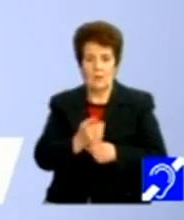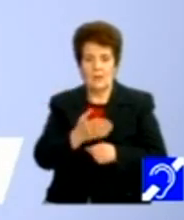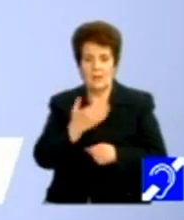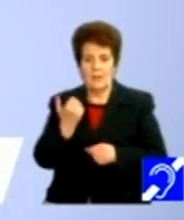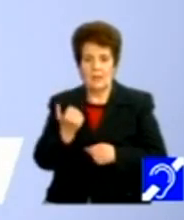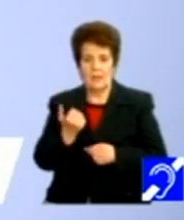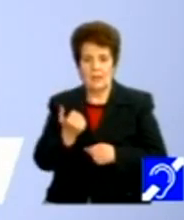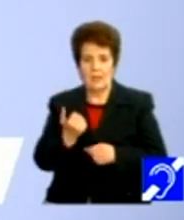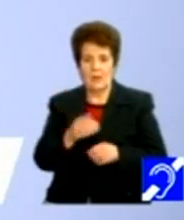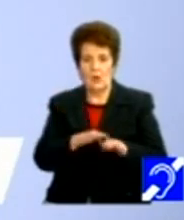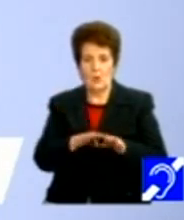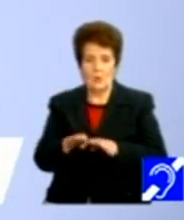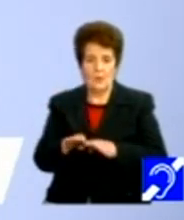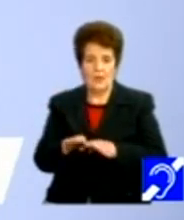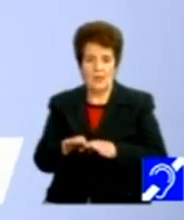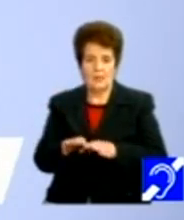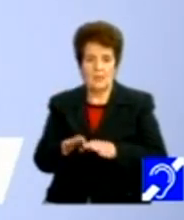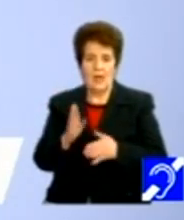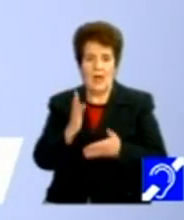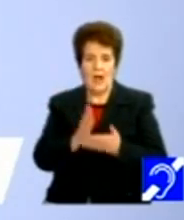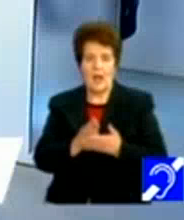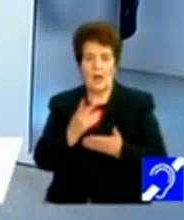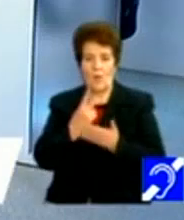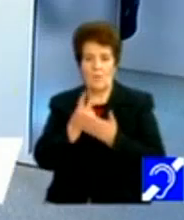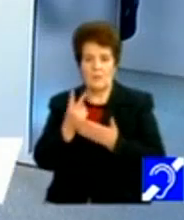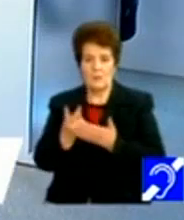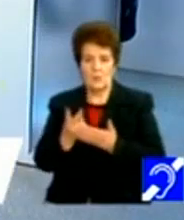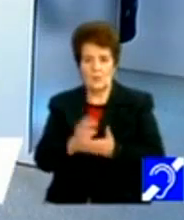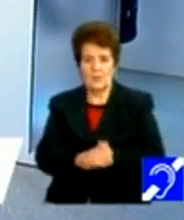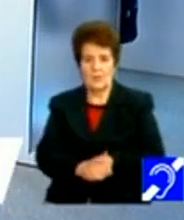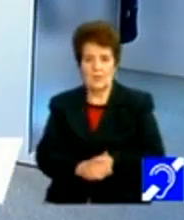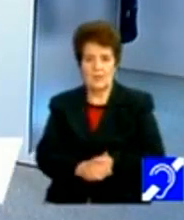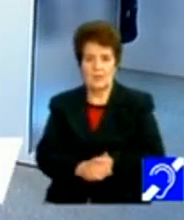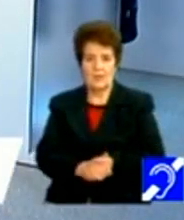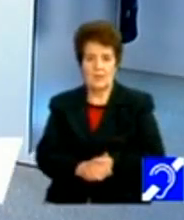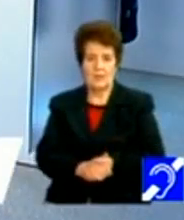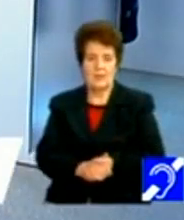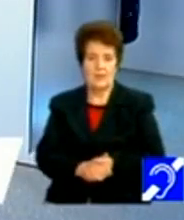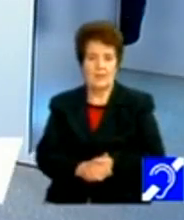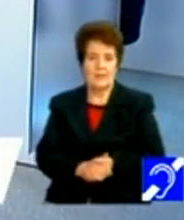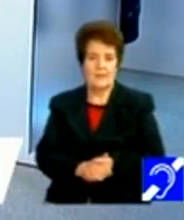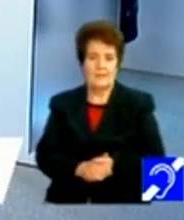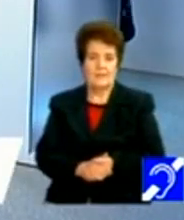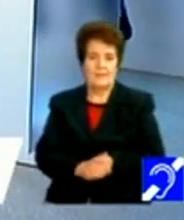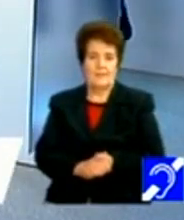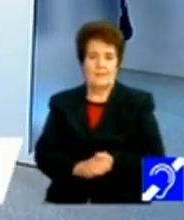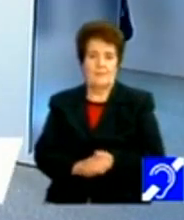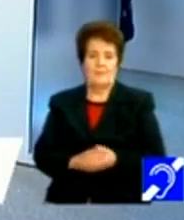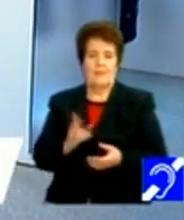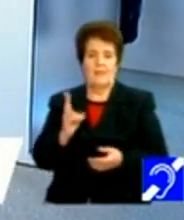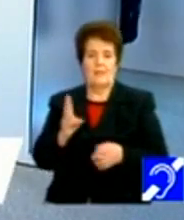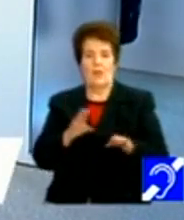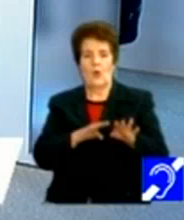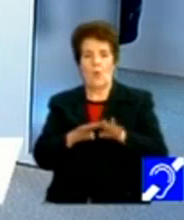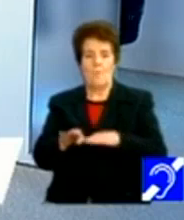pe care le face, în comparație cu Dorin Chirtoacă, are o viziune. Dar concret ce a făcut? Păi uitați-vă, tot orașul este în construcție. În comparație cu...